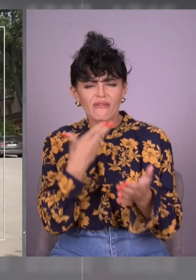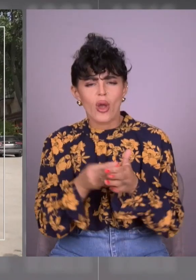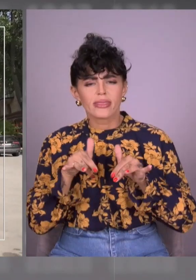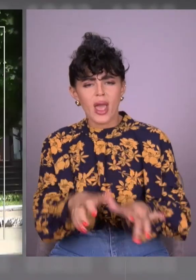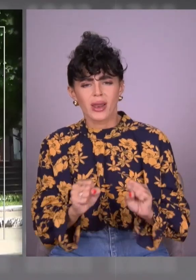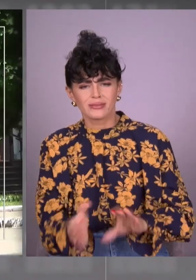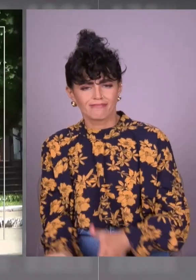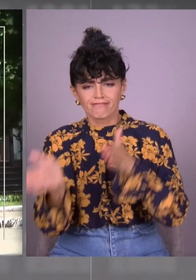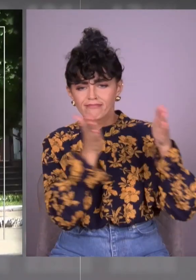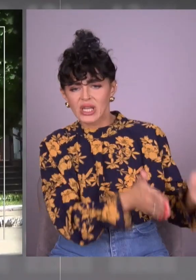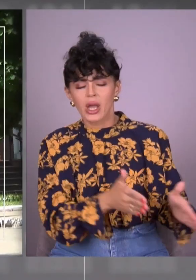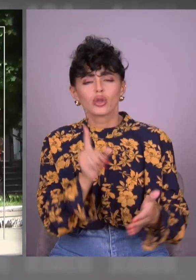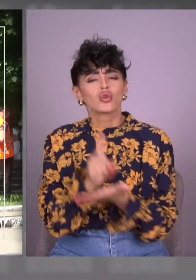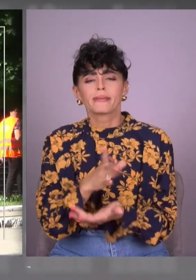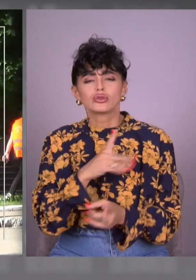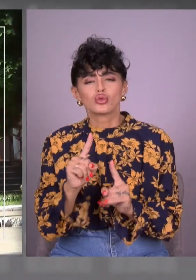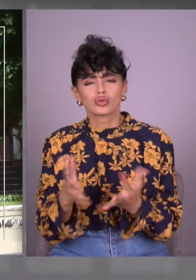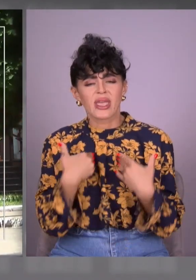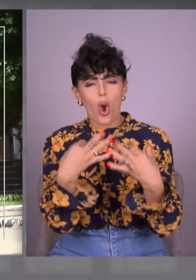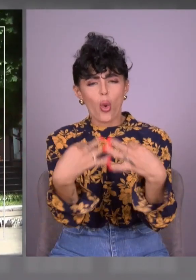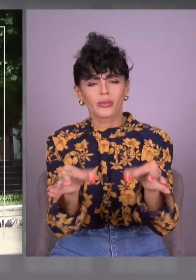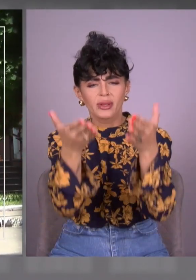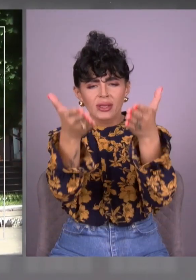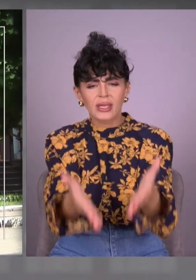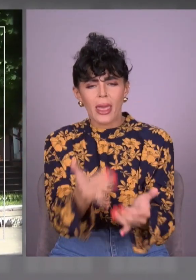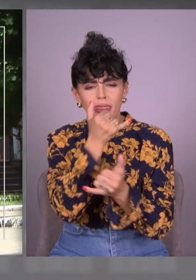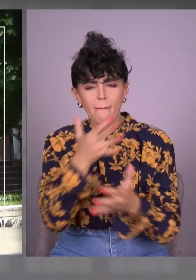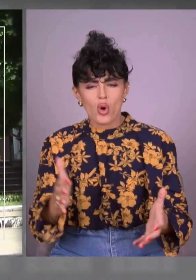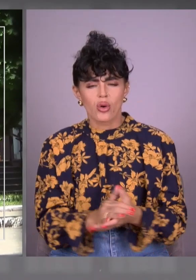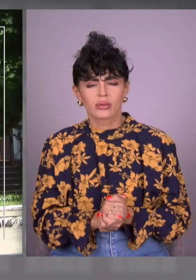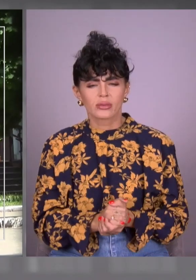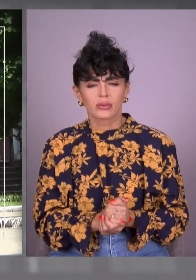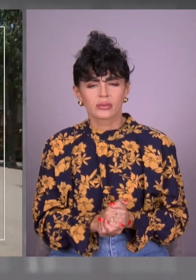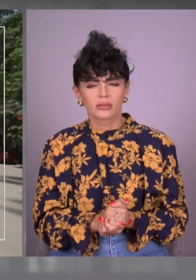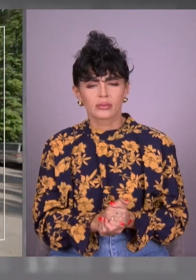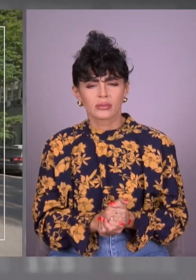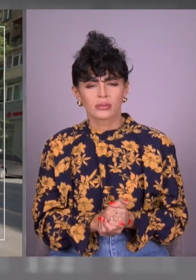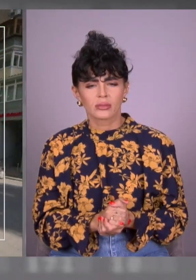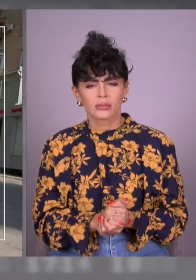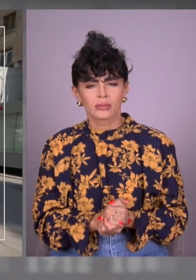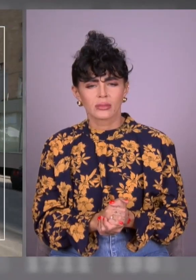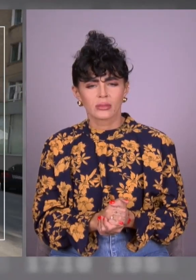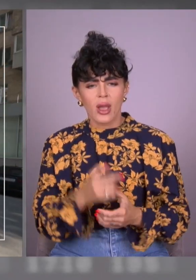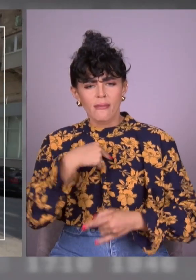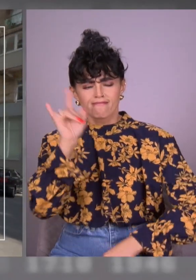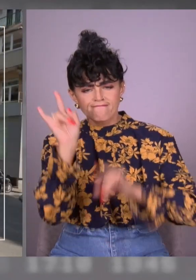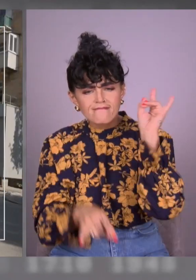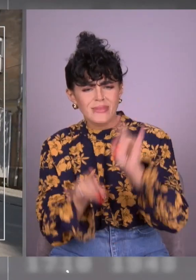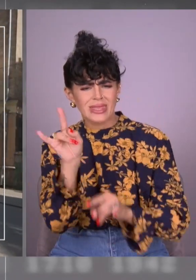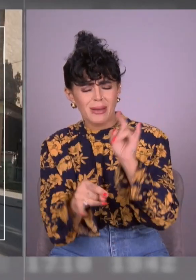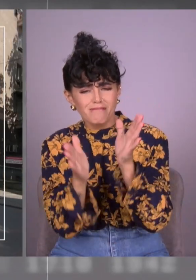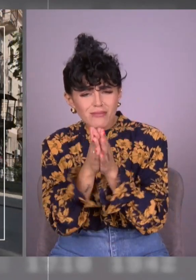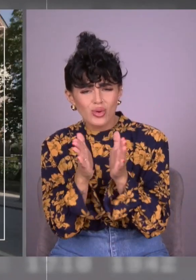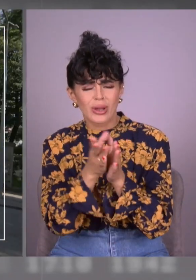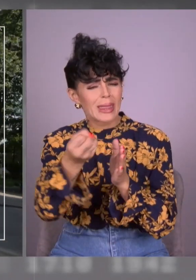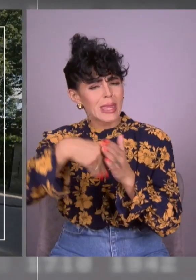чесно. Саша, я не можу вас відпустити, ви розумієте? Та чекайте, ну не можу вас відпустити, Саша! Я довго вмовляла Сашка